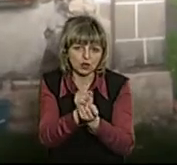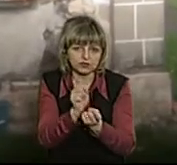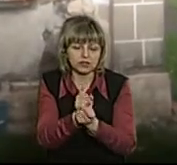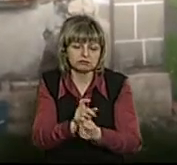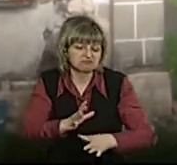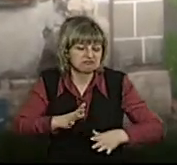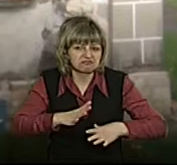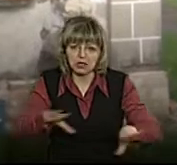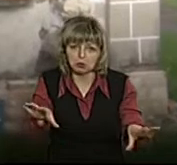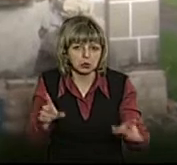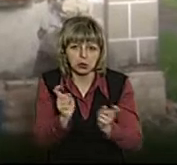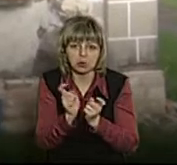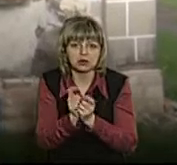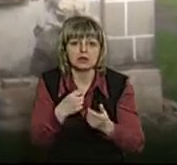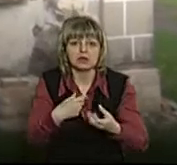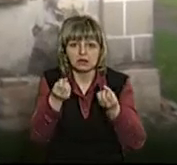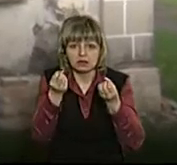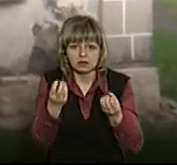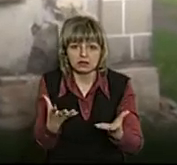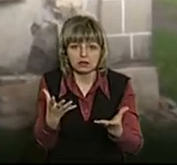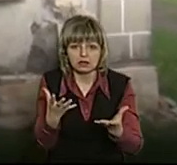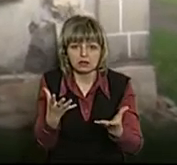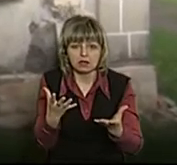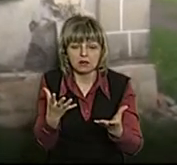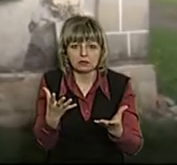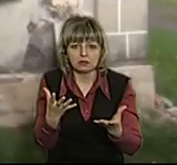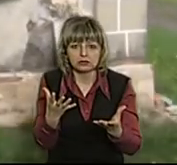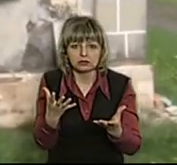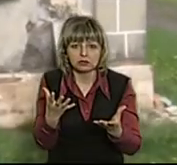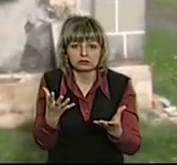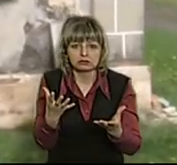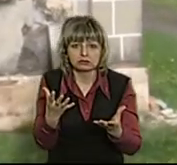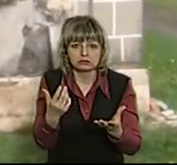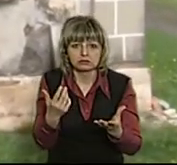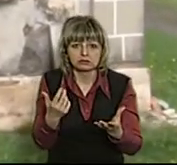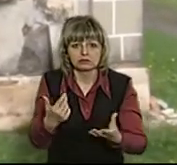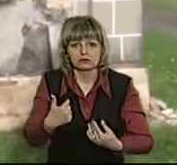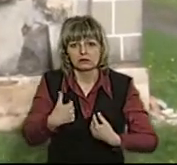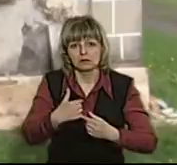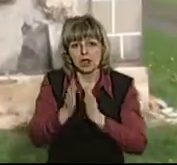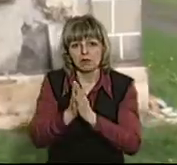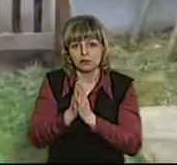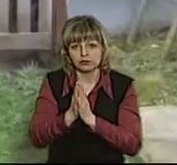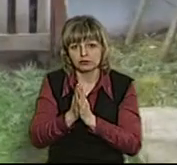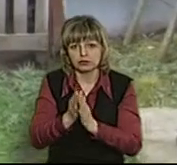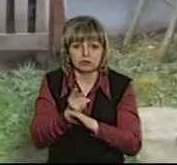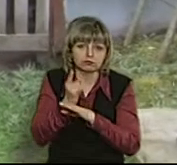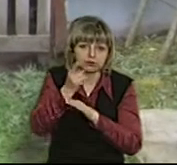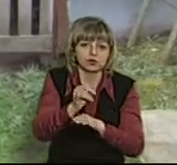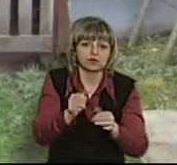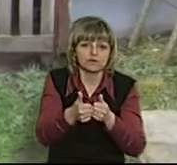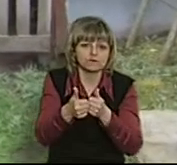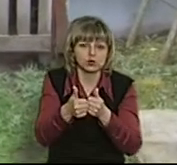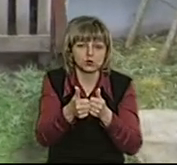мене конфлікту з ним. Я просто привіз там знайомі, мене попросили їх підвезти в сусіднє село до клубу.